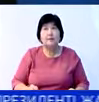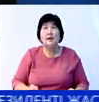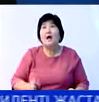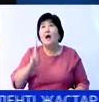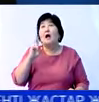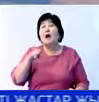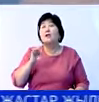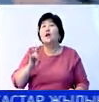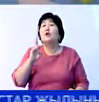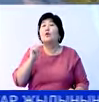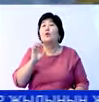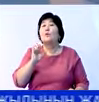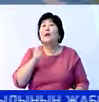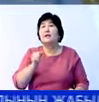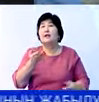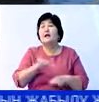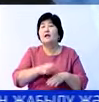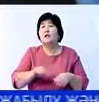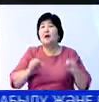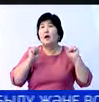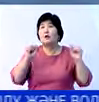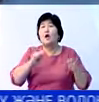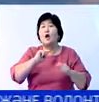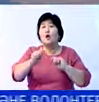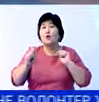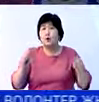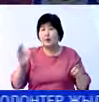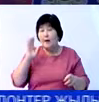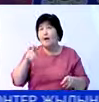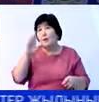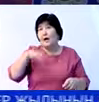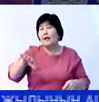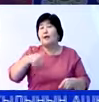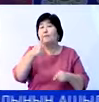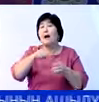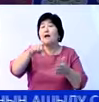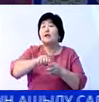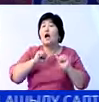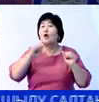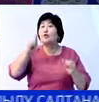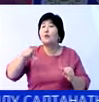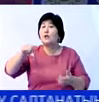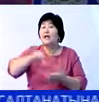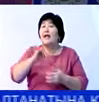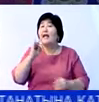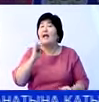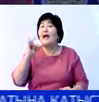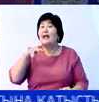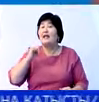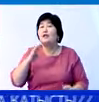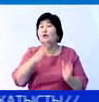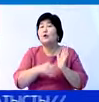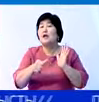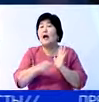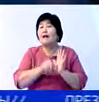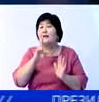Катар кубогында олимпиадалық салмақ дәрежесінде жүлдегер үлестірілмек. Түбірлі додада еліміздің атынан бақ сынайтын спортшылар қатарында Илья Ильин 96 келіде